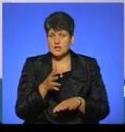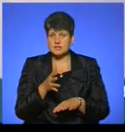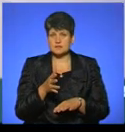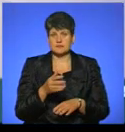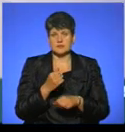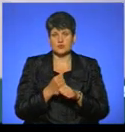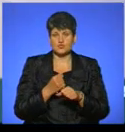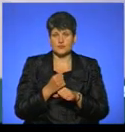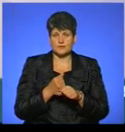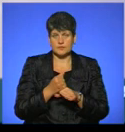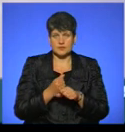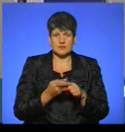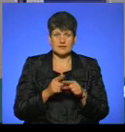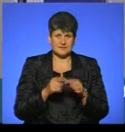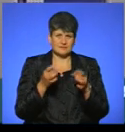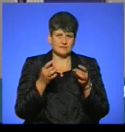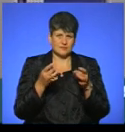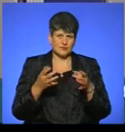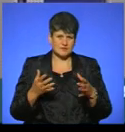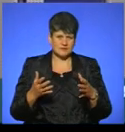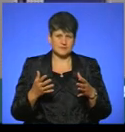функціонування таких примітивних